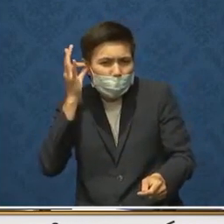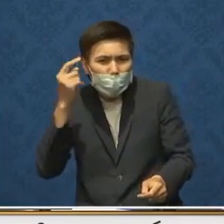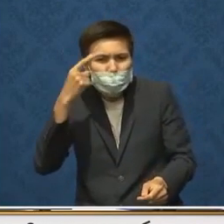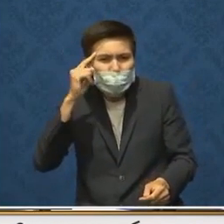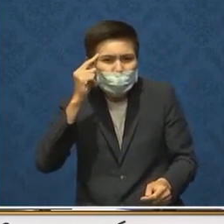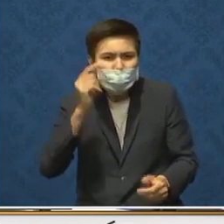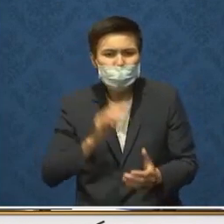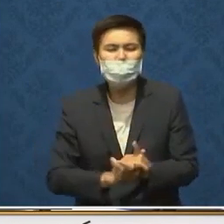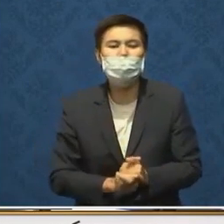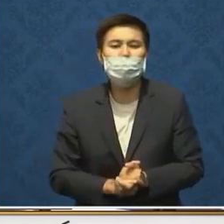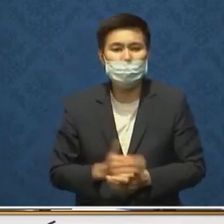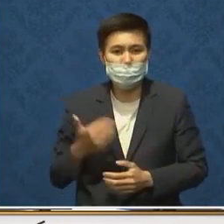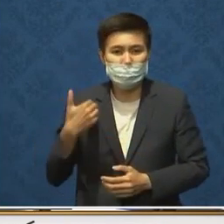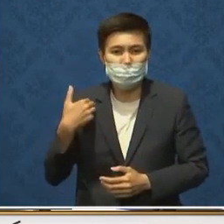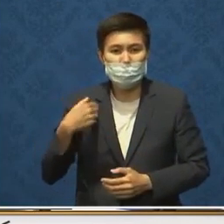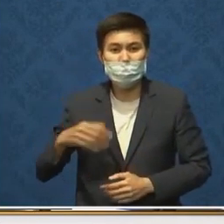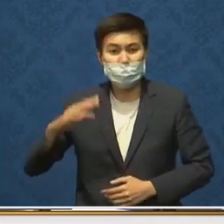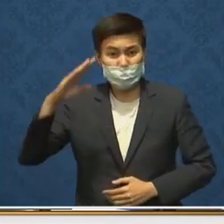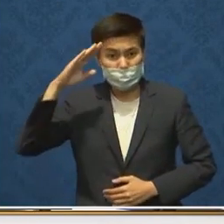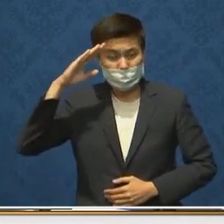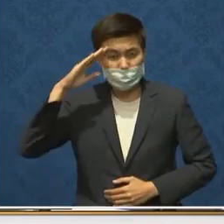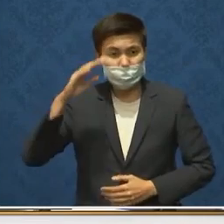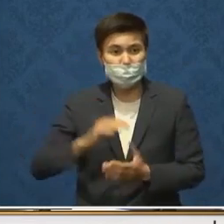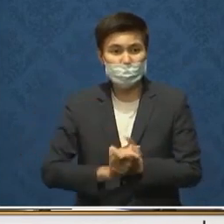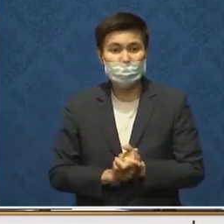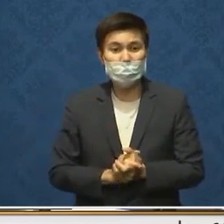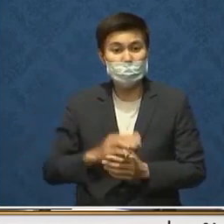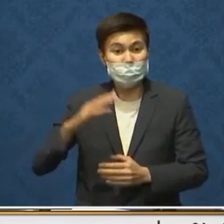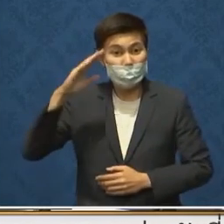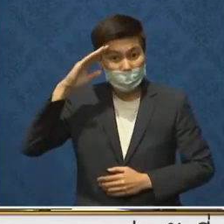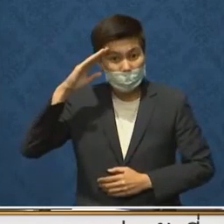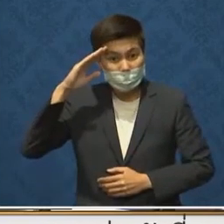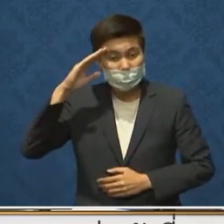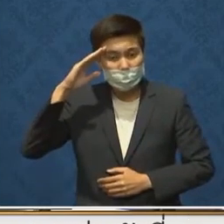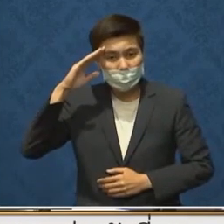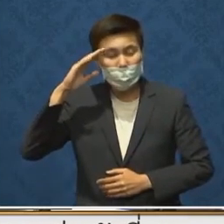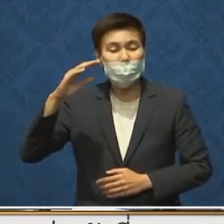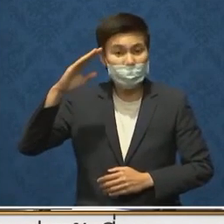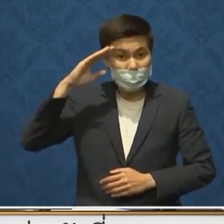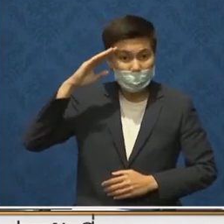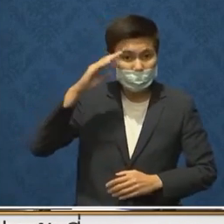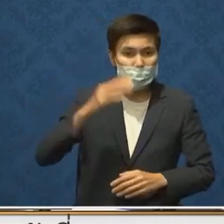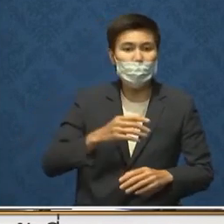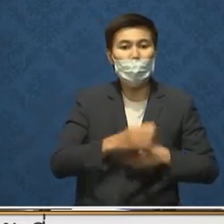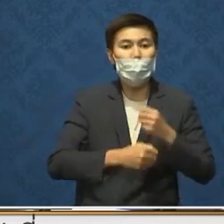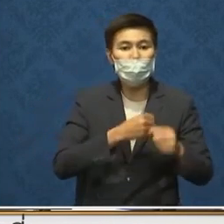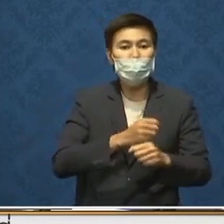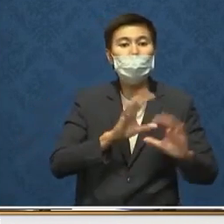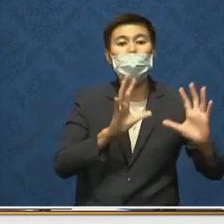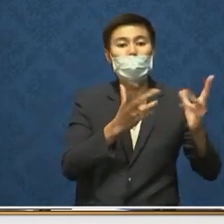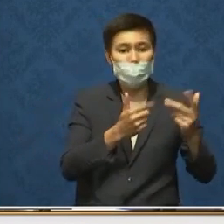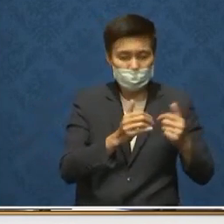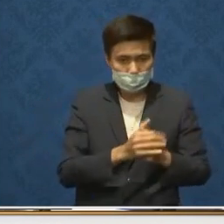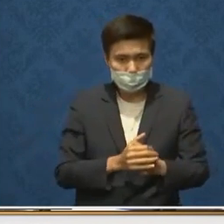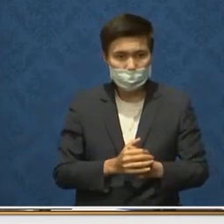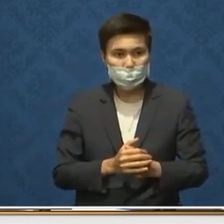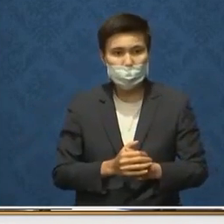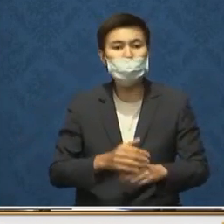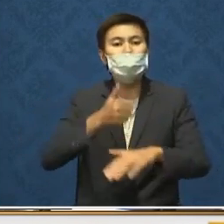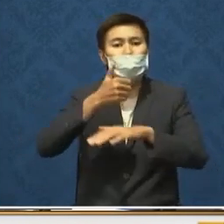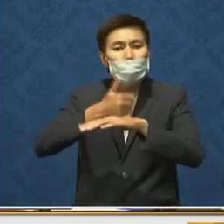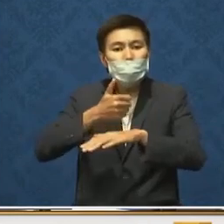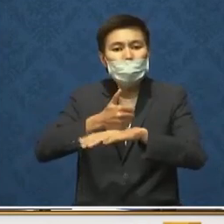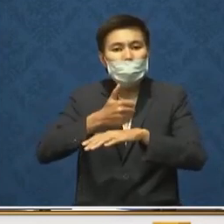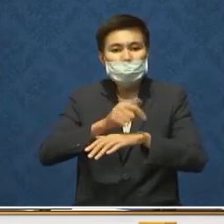บว สหาน เพส่วง